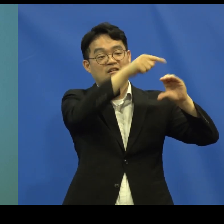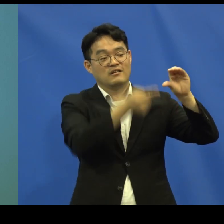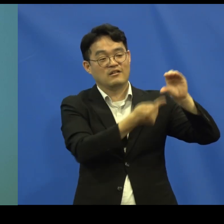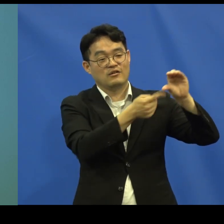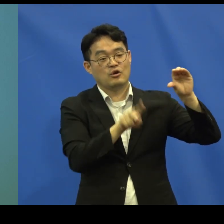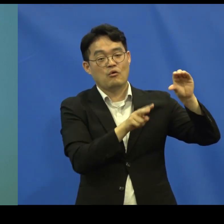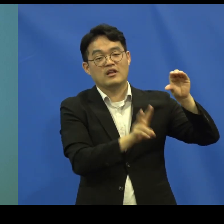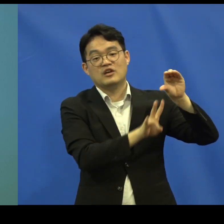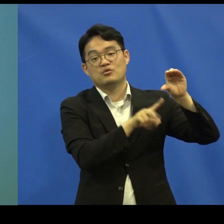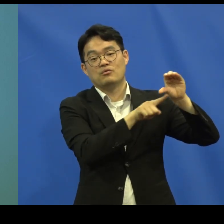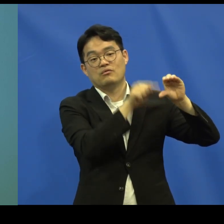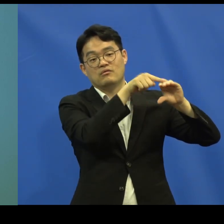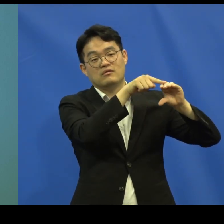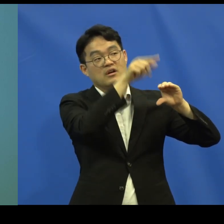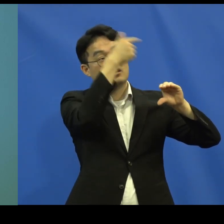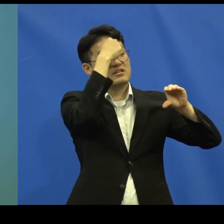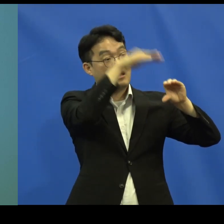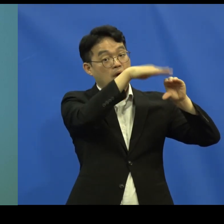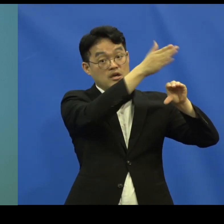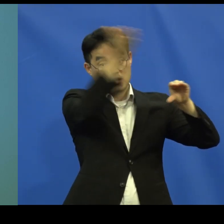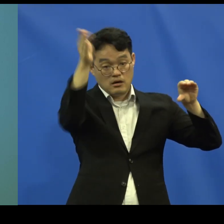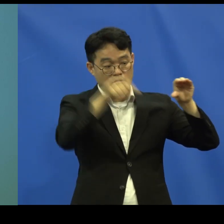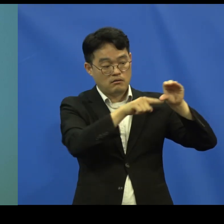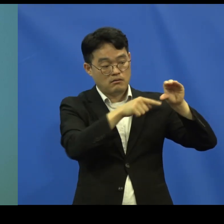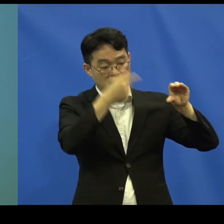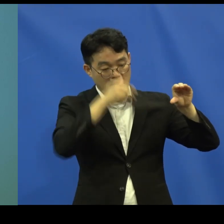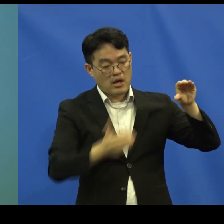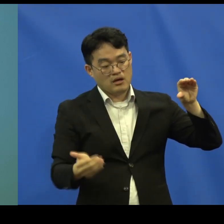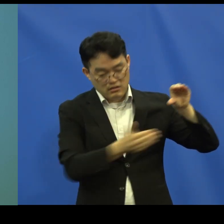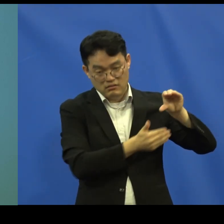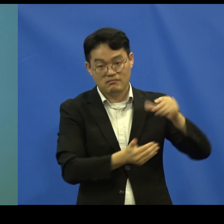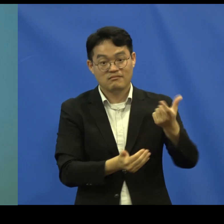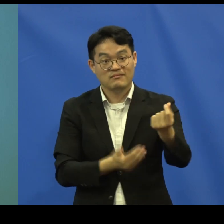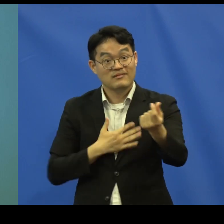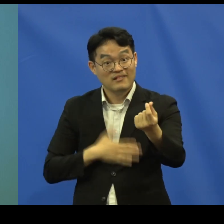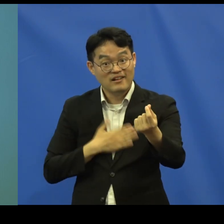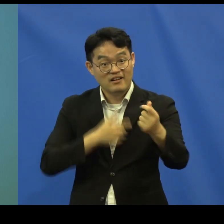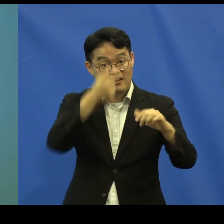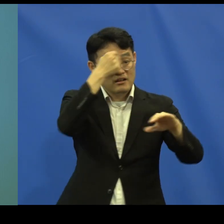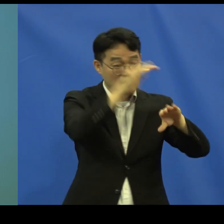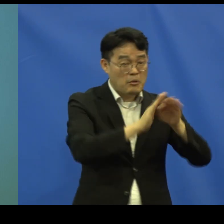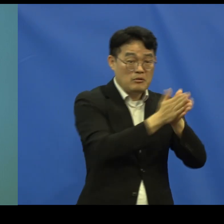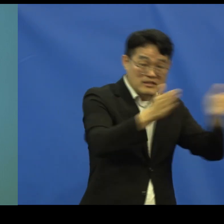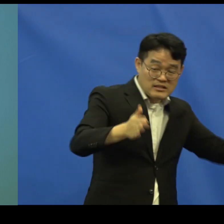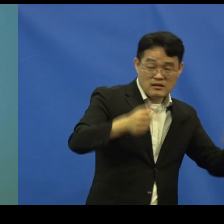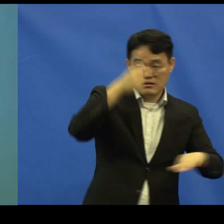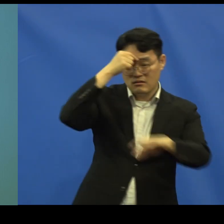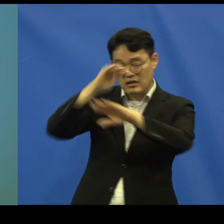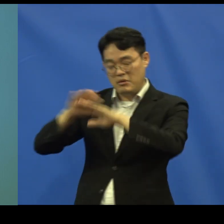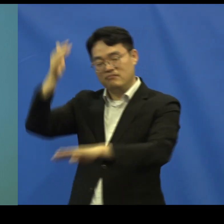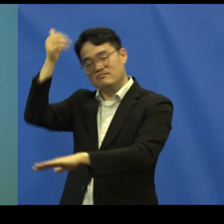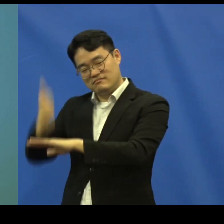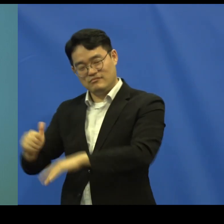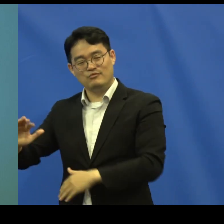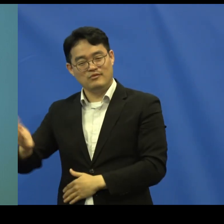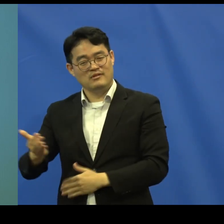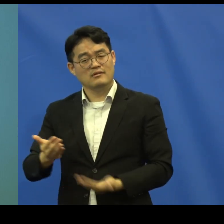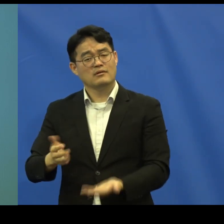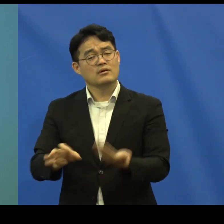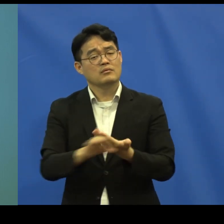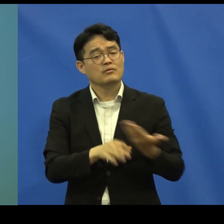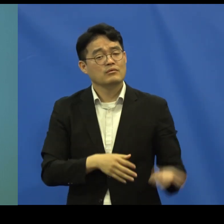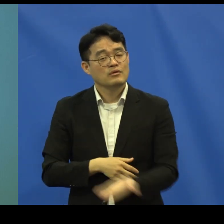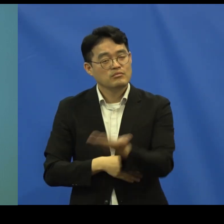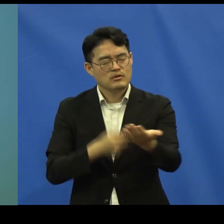굉장히 많은데 그 모든 것들의 주제는 예배라는 거죠. 자, 누구를 예배할 것인가 라고 하는 것입니다. 누구를